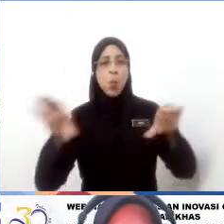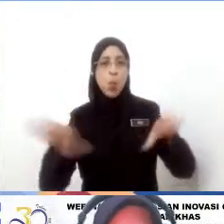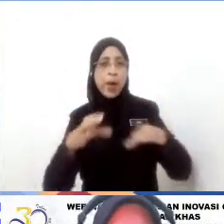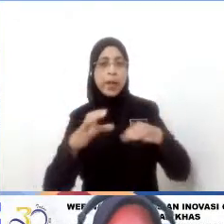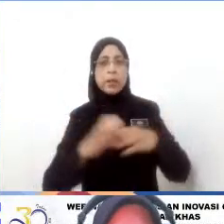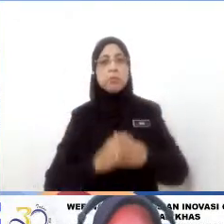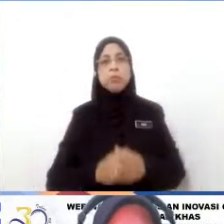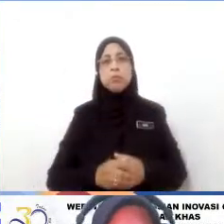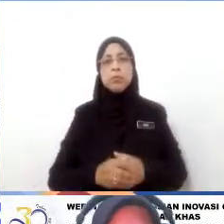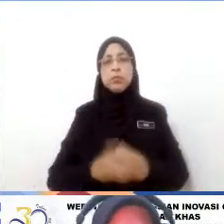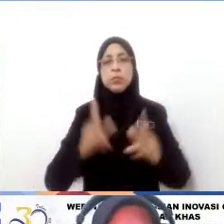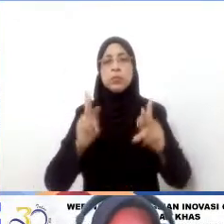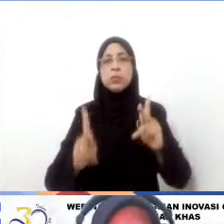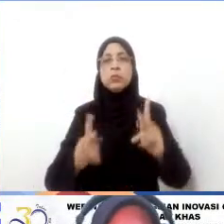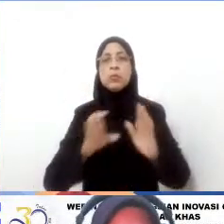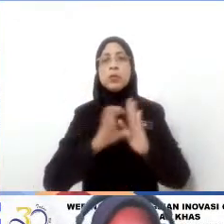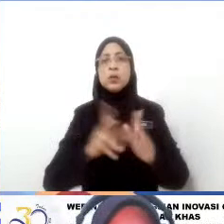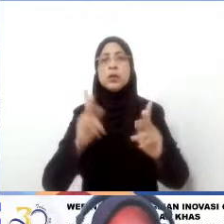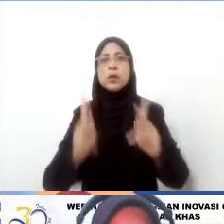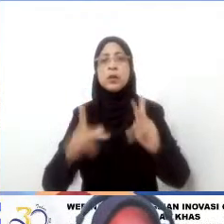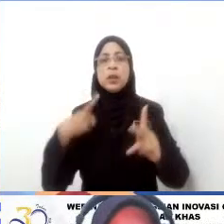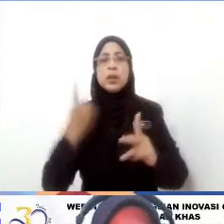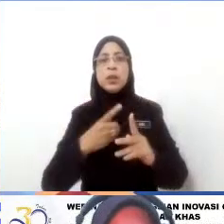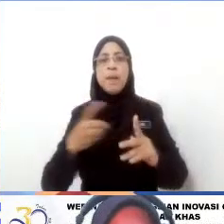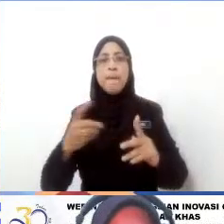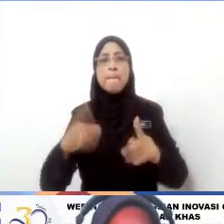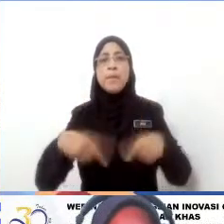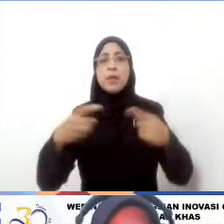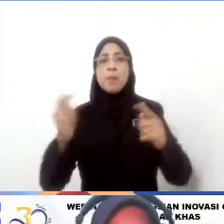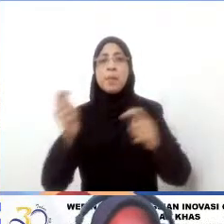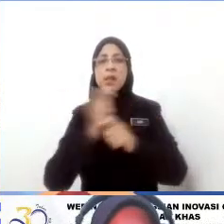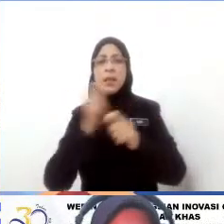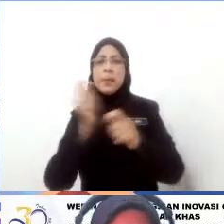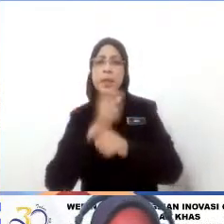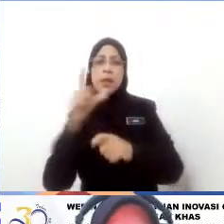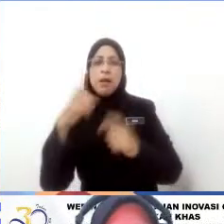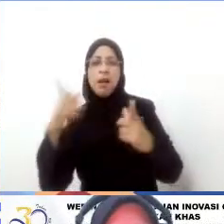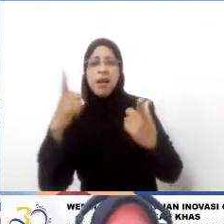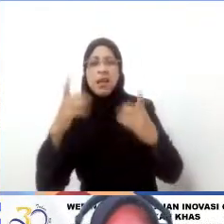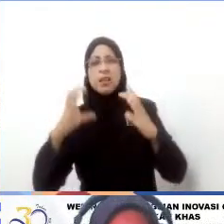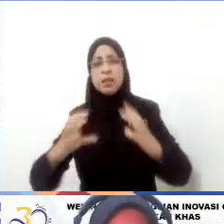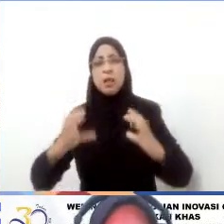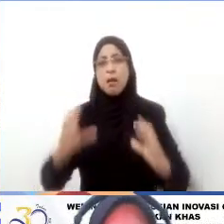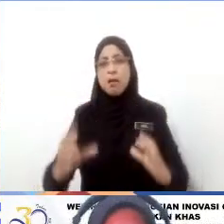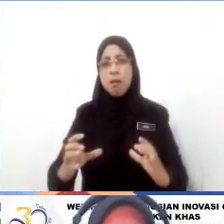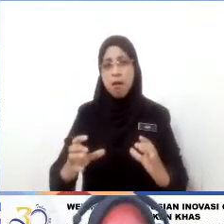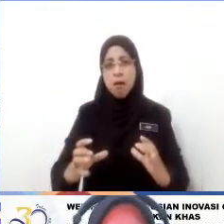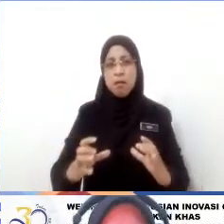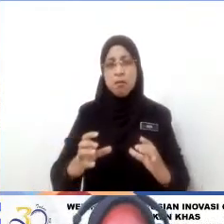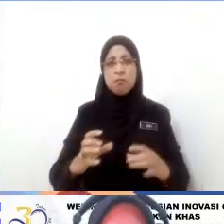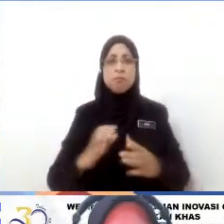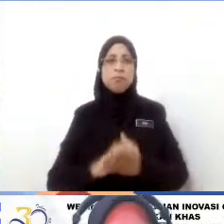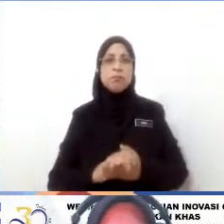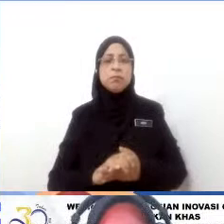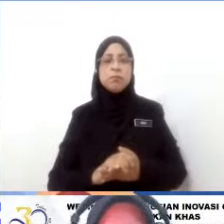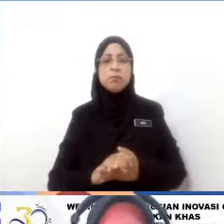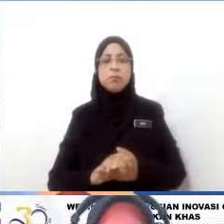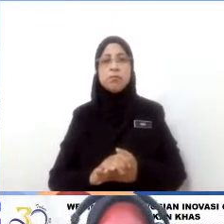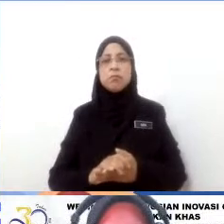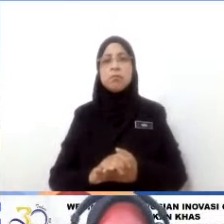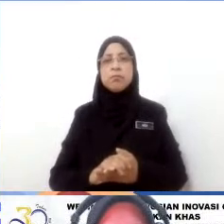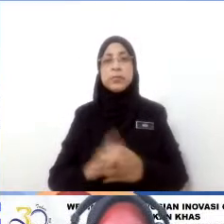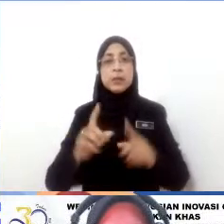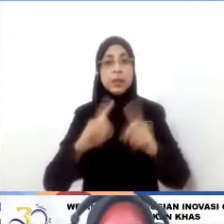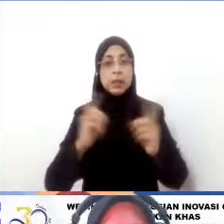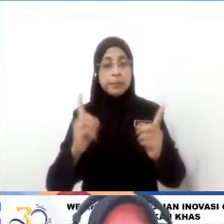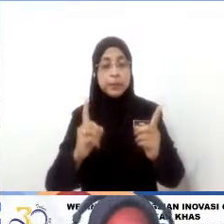pertandingan inovasi pun, pertandingan inovasi ni format macam ni, pertandingan inovasi ni format macam ni, sama juga dengan kajian tindakan, macam-macam format. Tapi